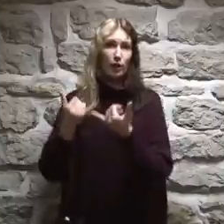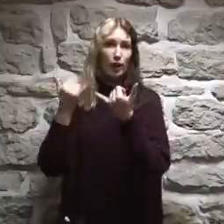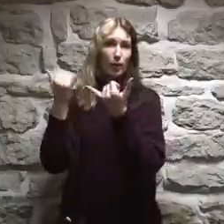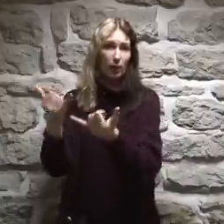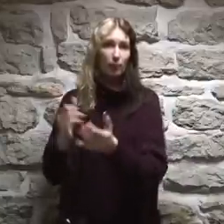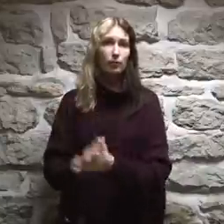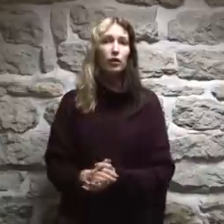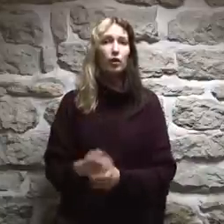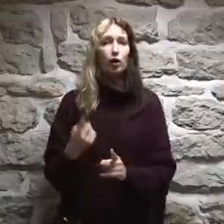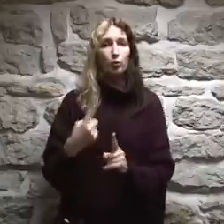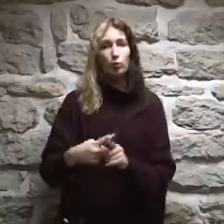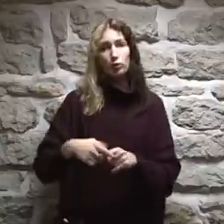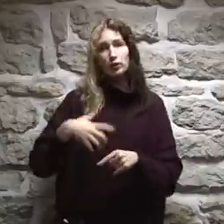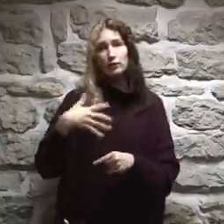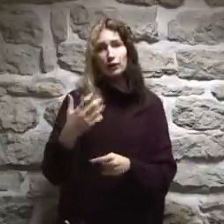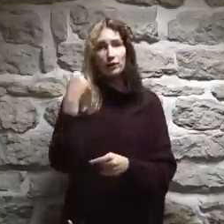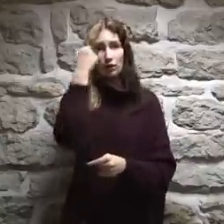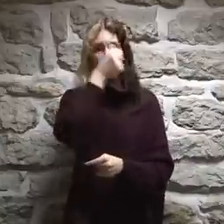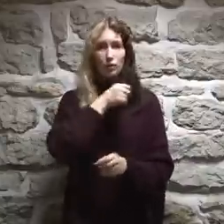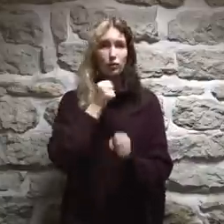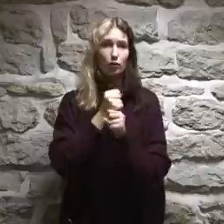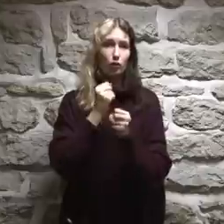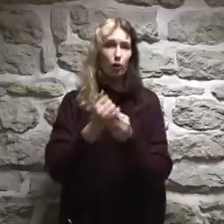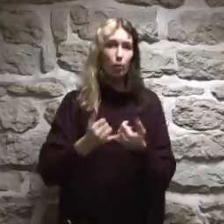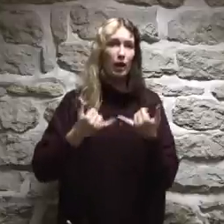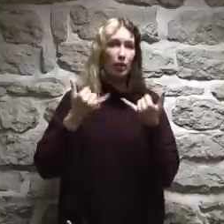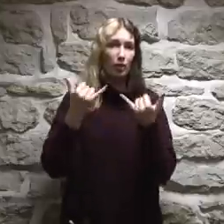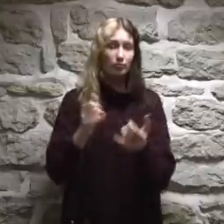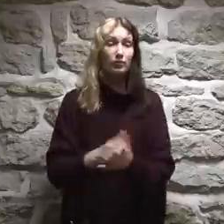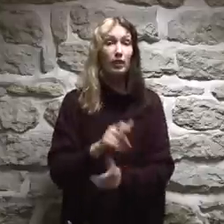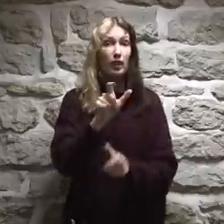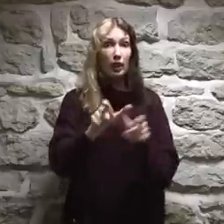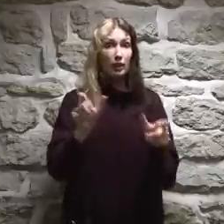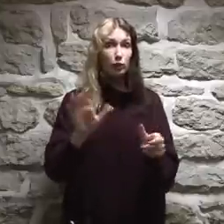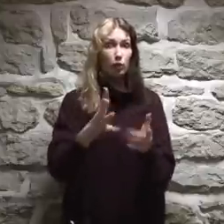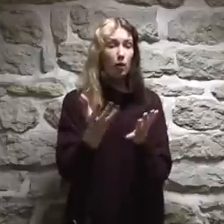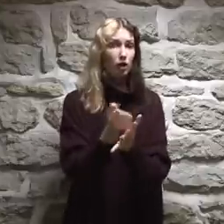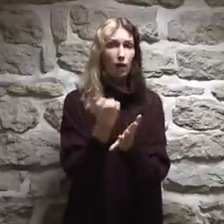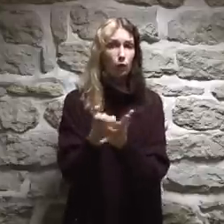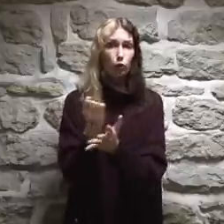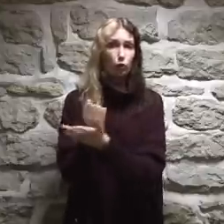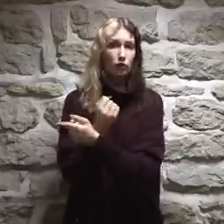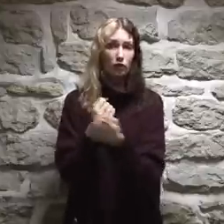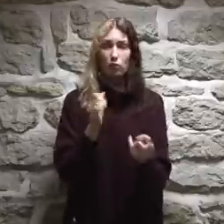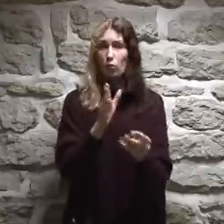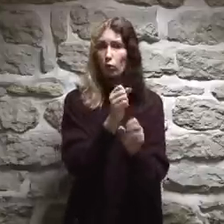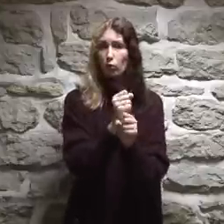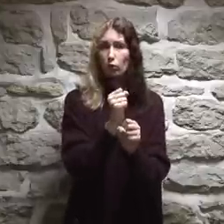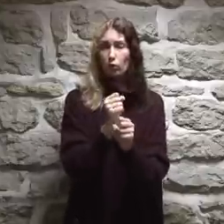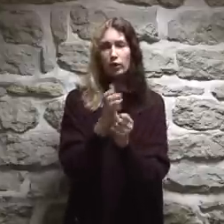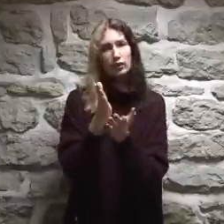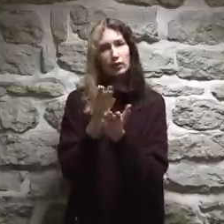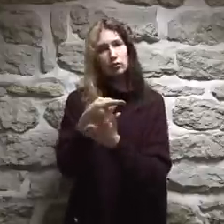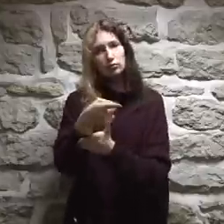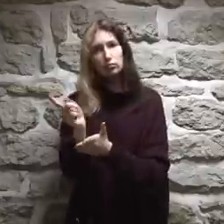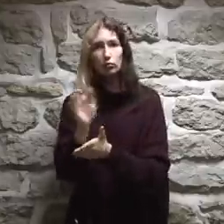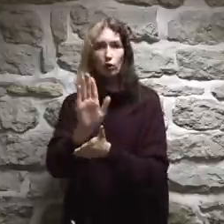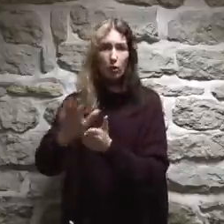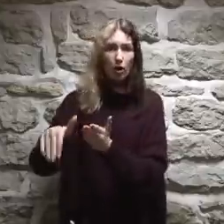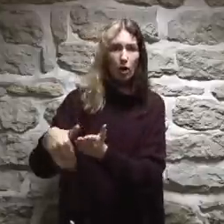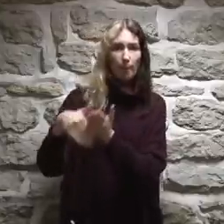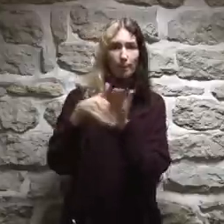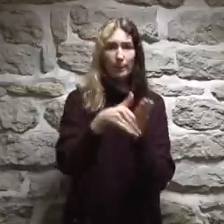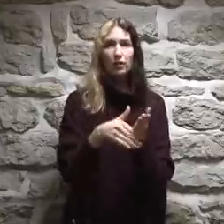preemiat. Saavutused, mida need inimesed on teinud, on kindlasti ka teie abiga